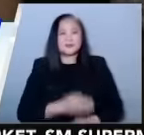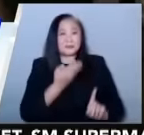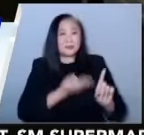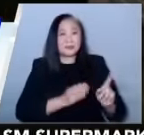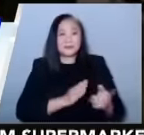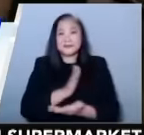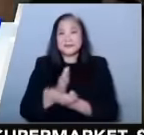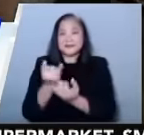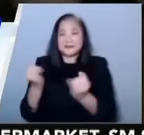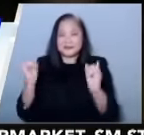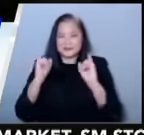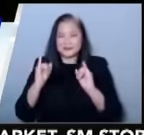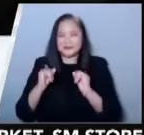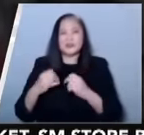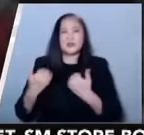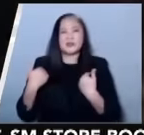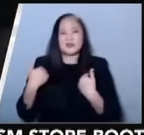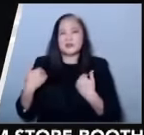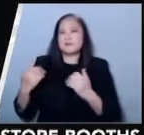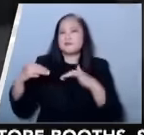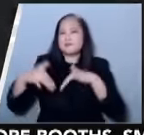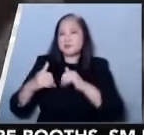sa ilang emerging leaders ng bansa.